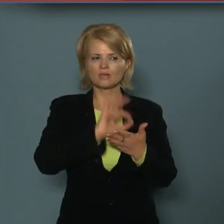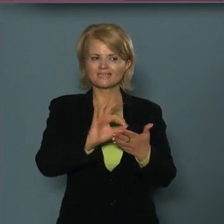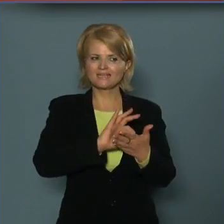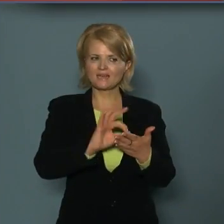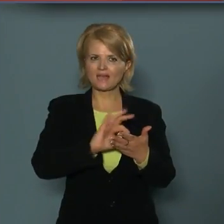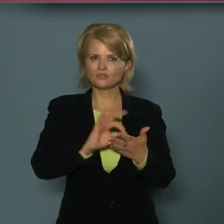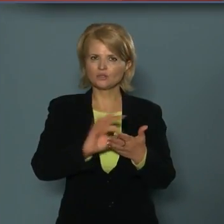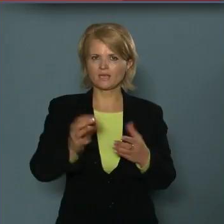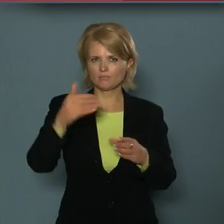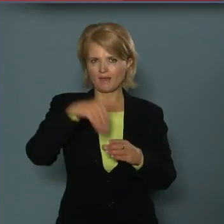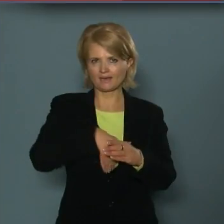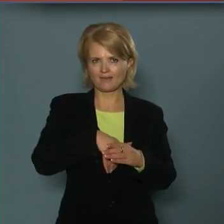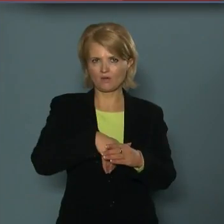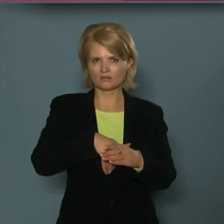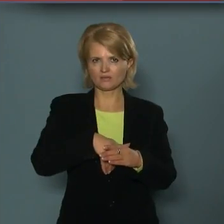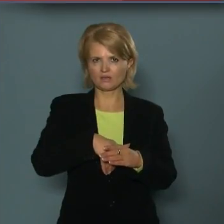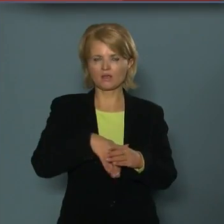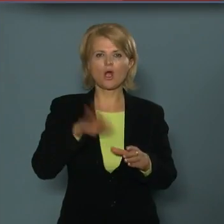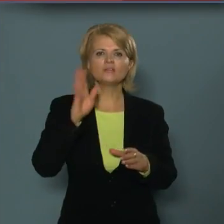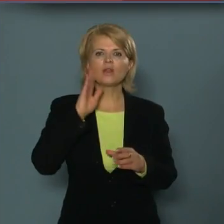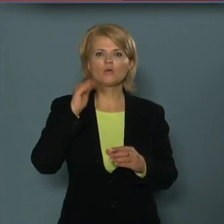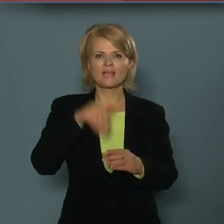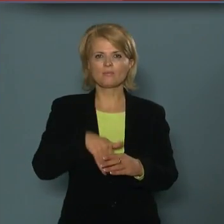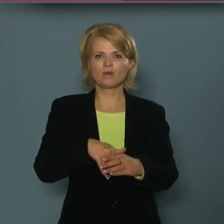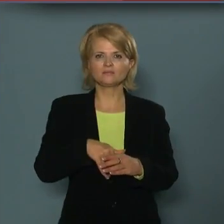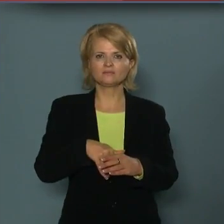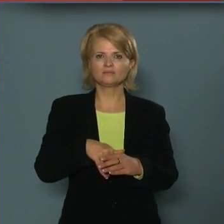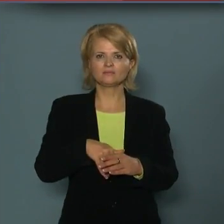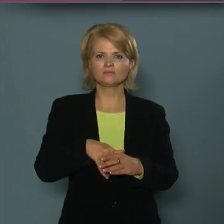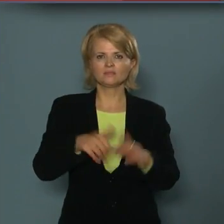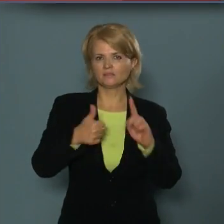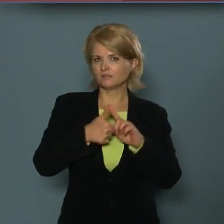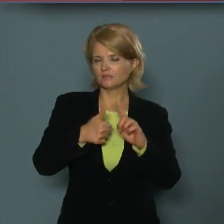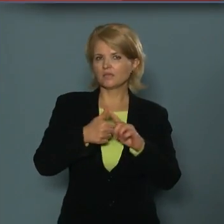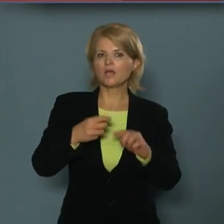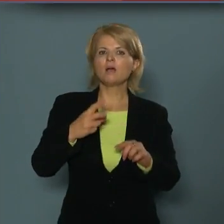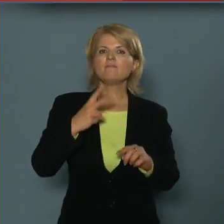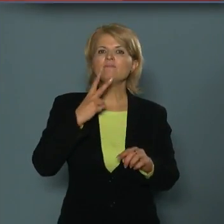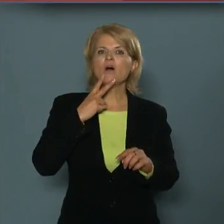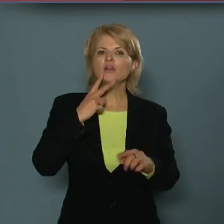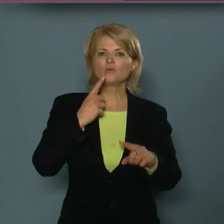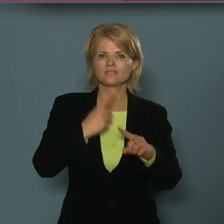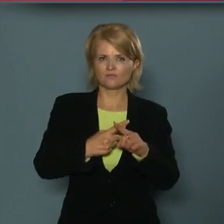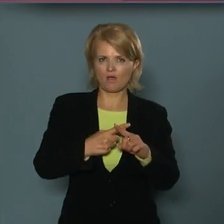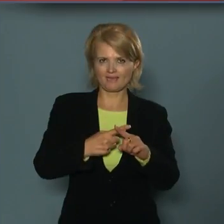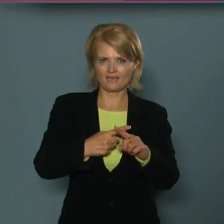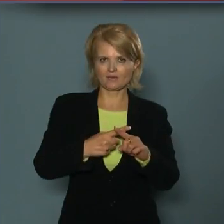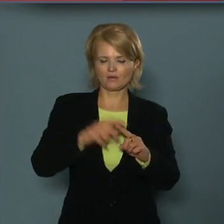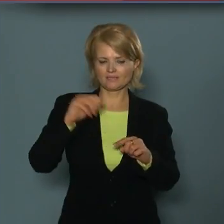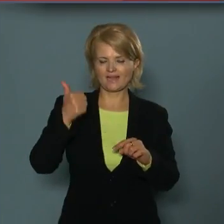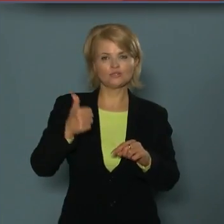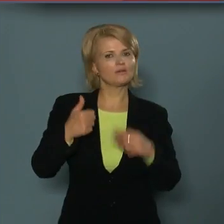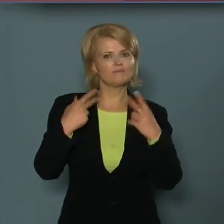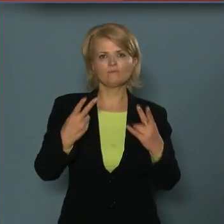vagy alkotásai benne vannak a jelenlegi antológiában. Ezek közül is az első Varnos Szavér, aki különösen